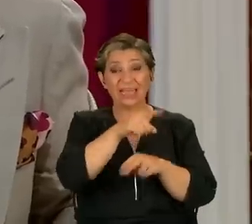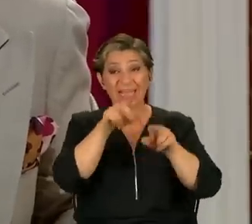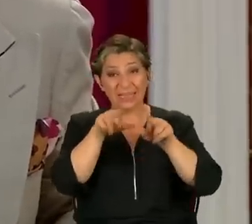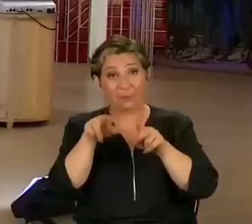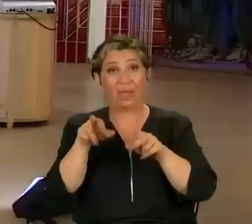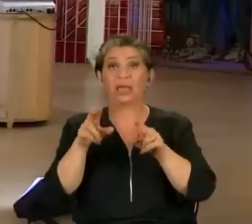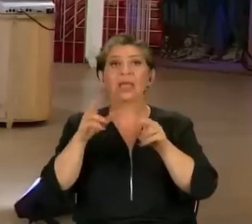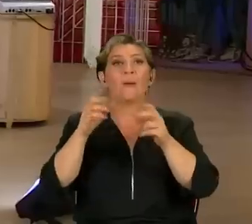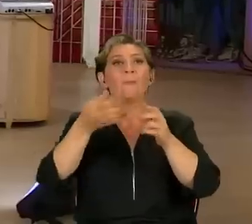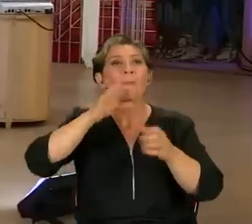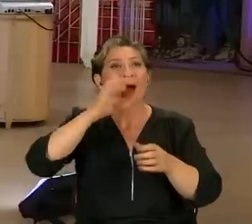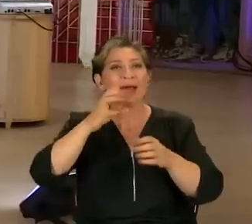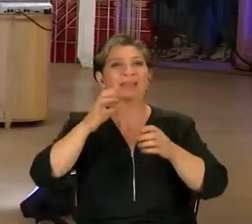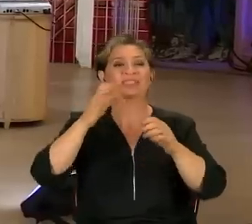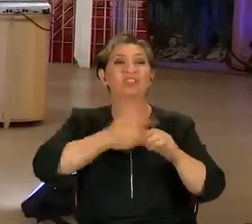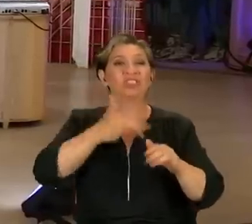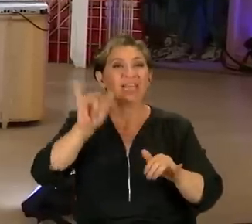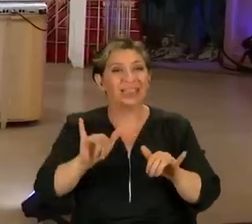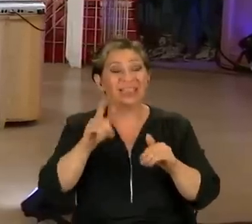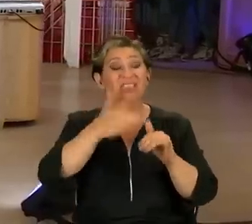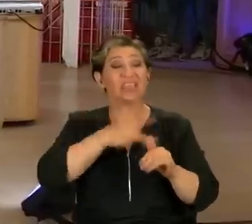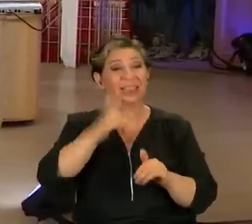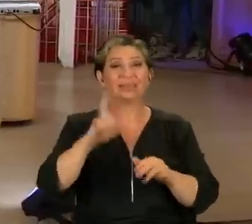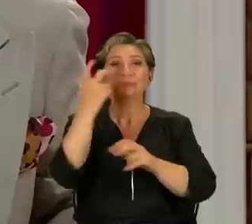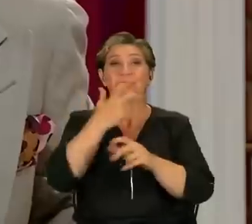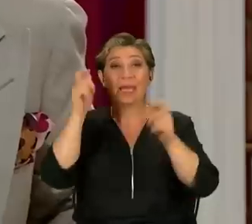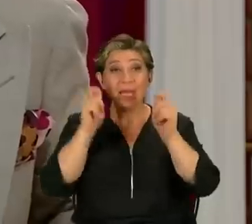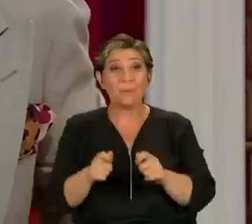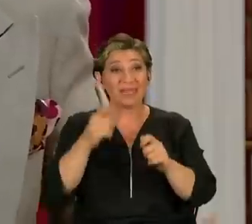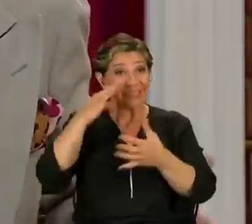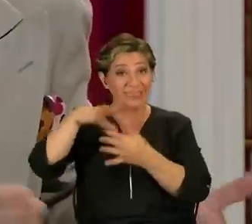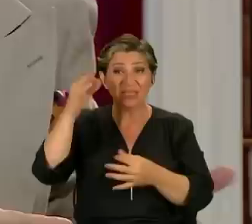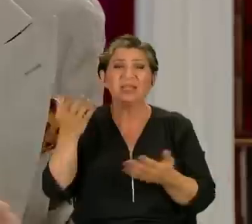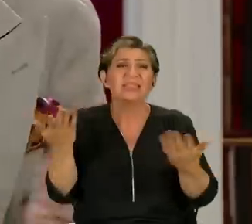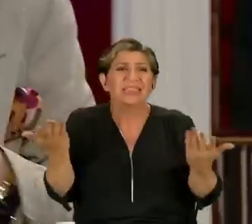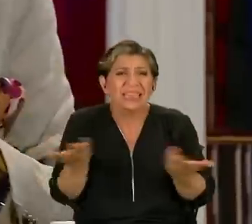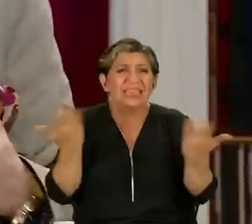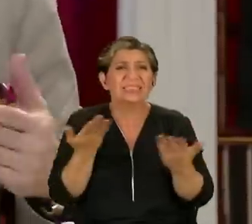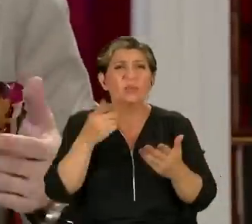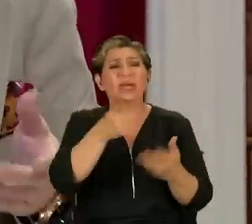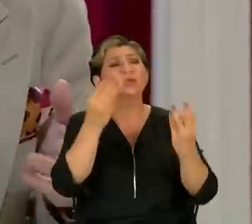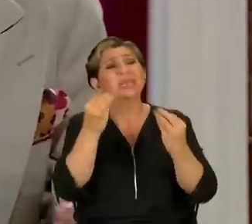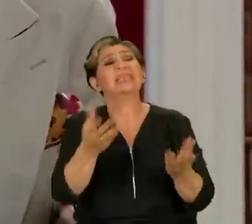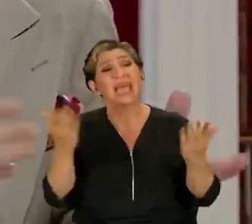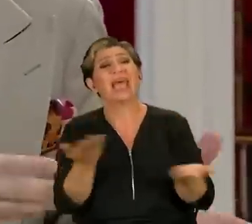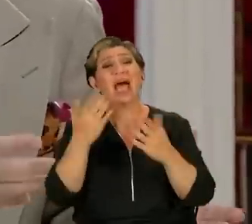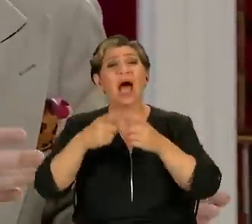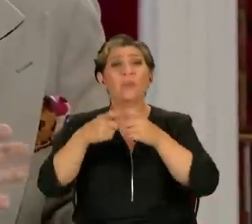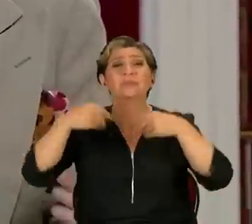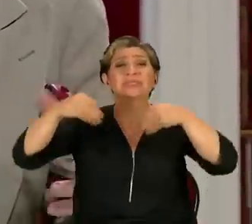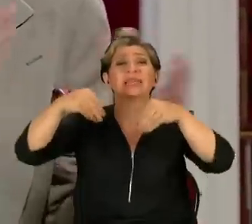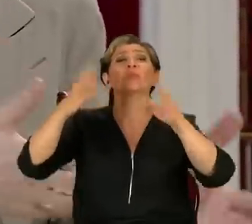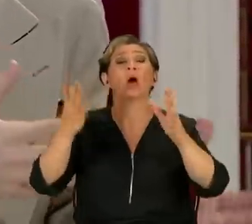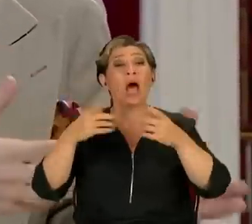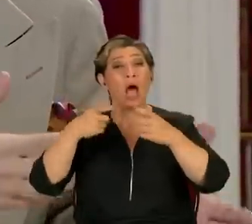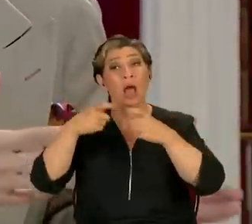senin gibi kulüp işi, canlı performansı çok yüksek, çok iyi olan insanlar nedense ya bunlar çok iyi de işte albümleri